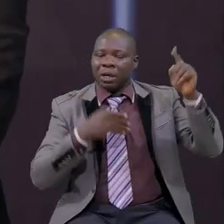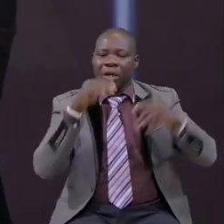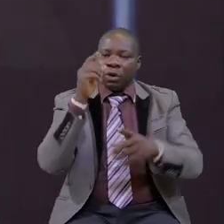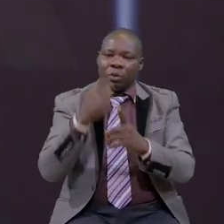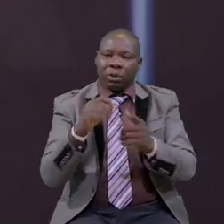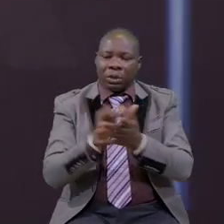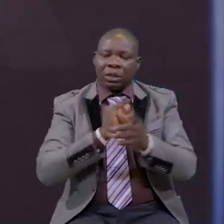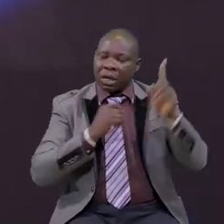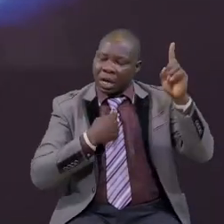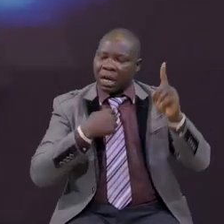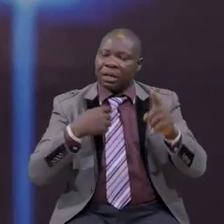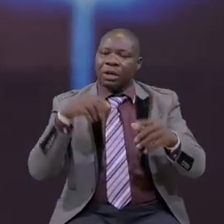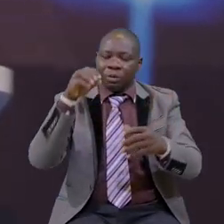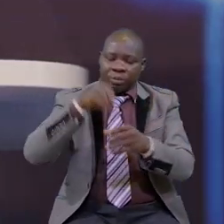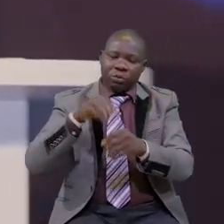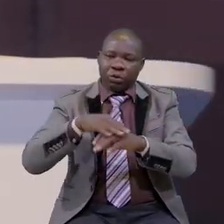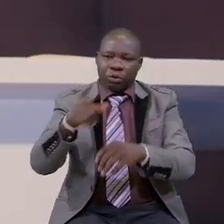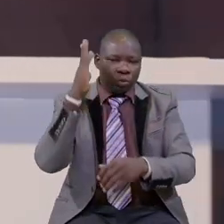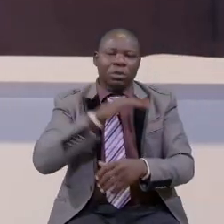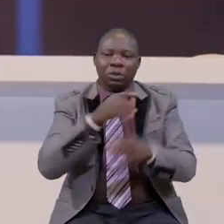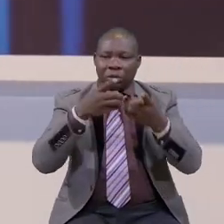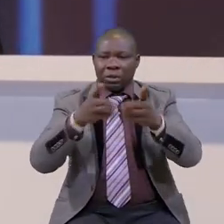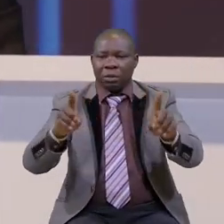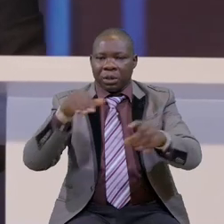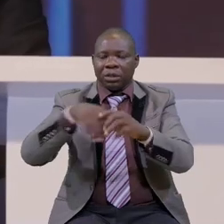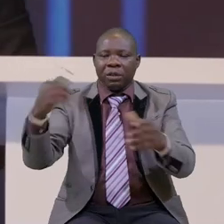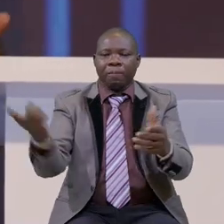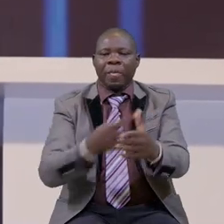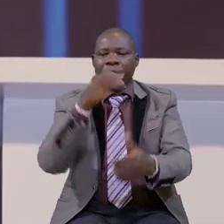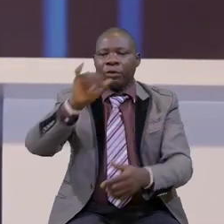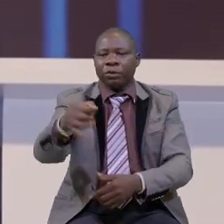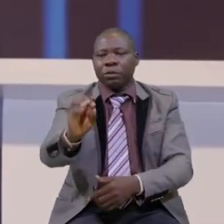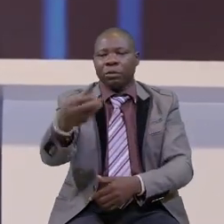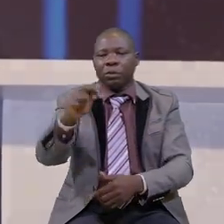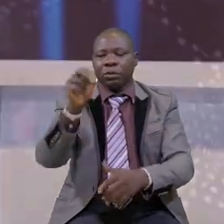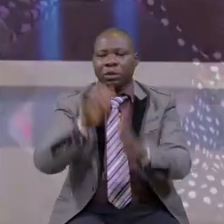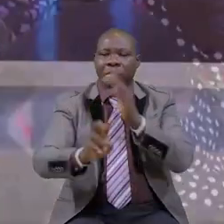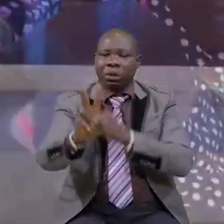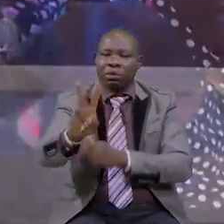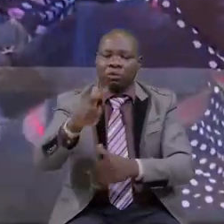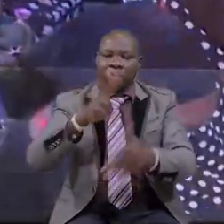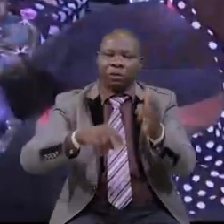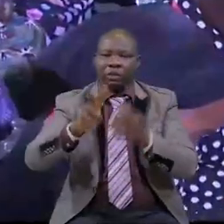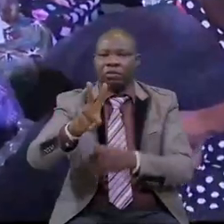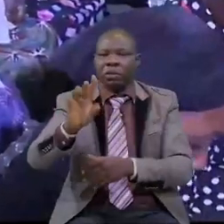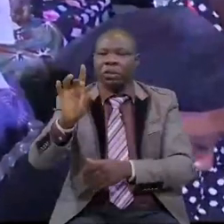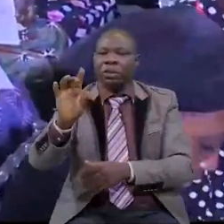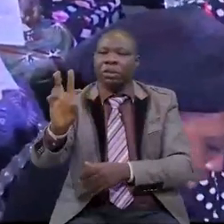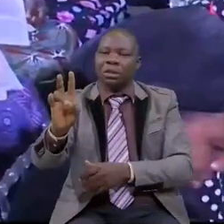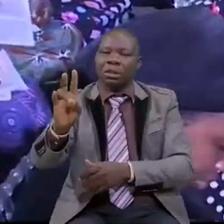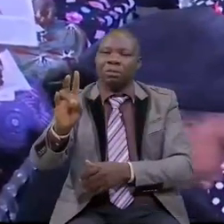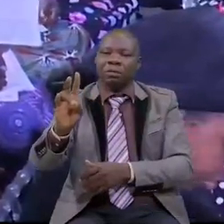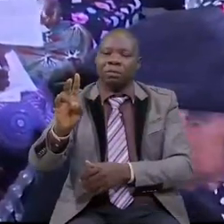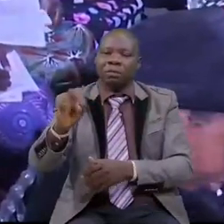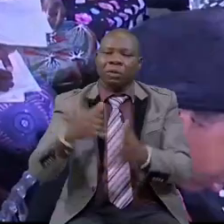ne s'éloigneront pas. Voyons 1er Jean au chapitre 2, 27. En 1er Jean au chapitre 2,